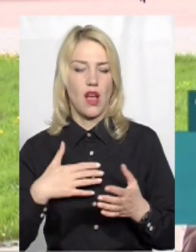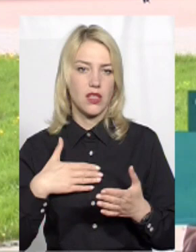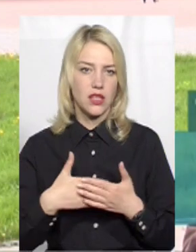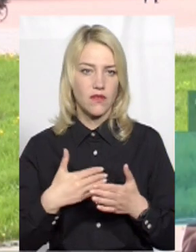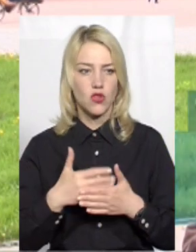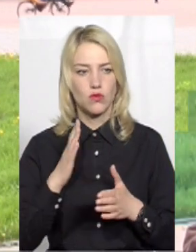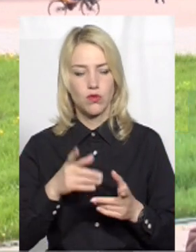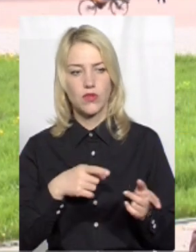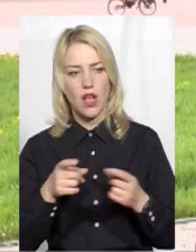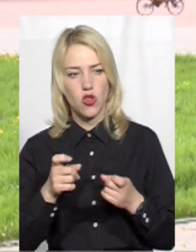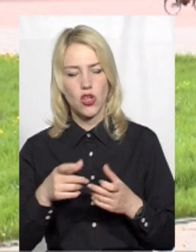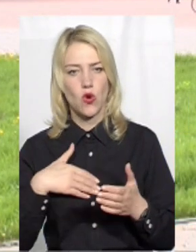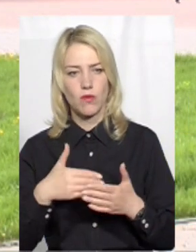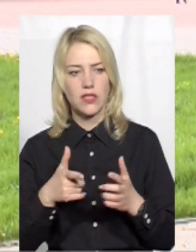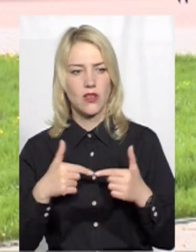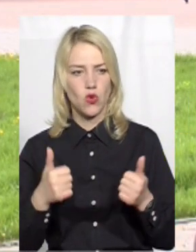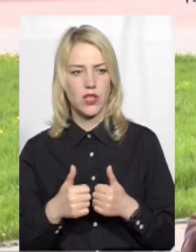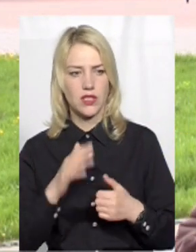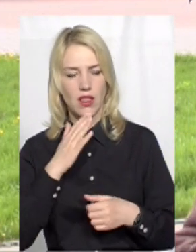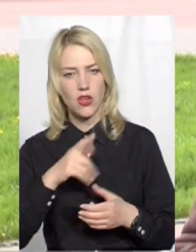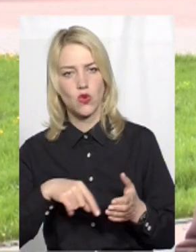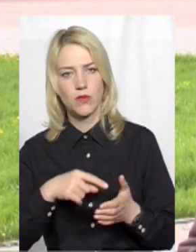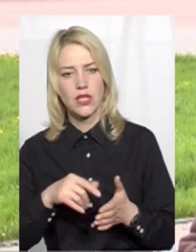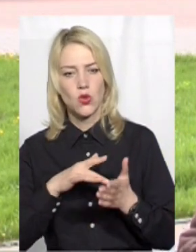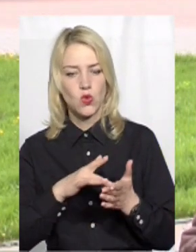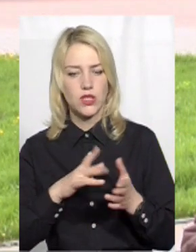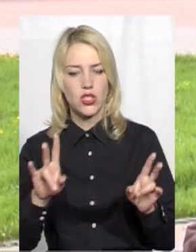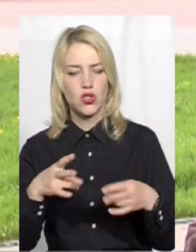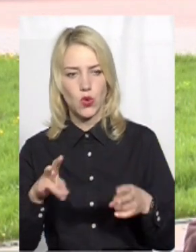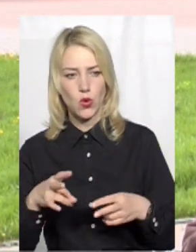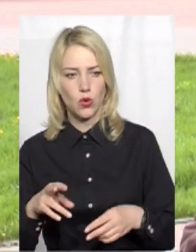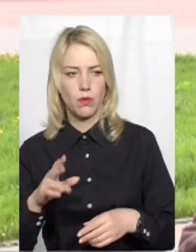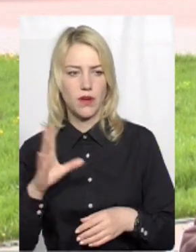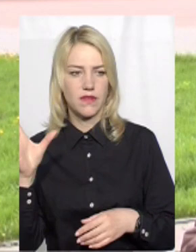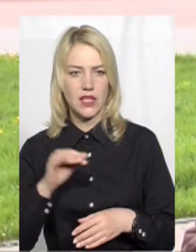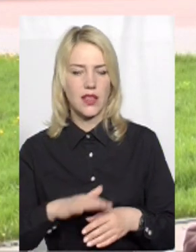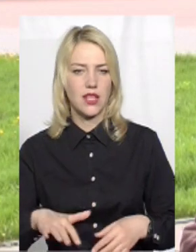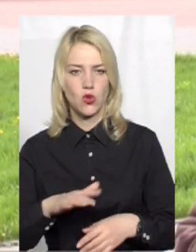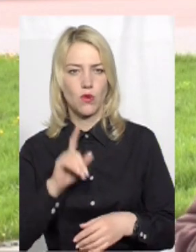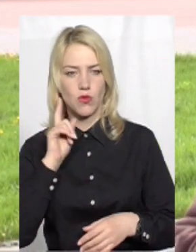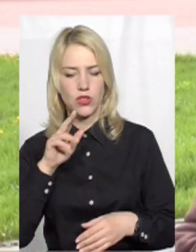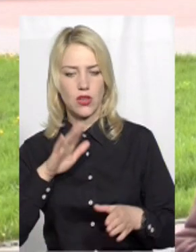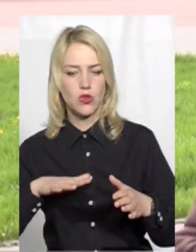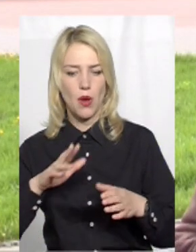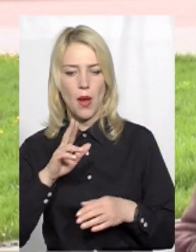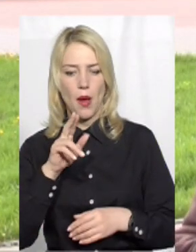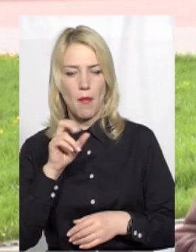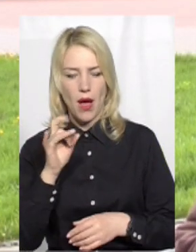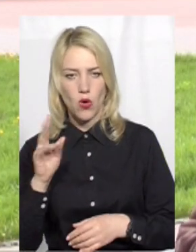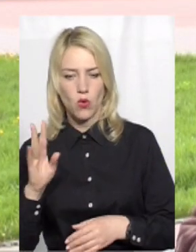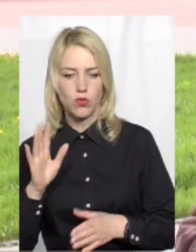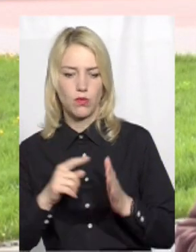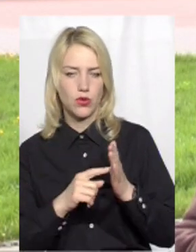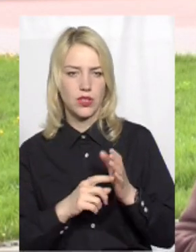будемо залучати деякі громадські організації нашого міста, туристичні клуби. Вся територія молодіжного парку буде поділена на декілька